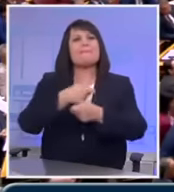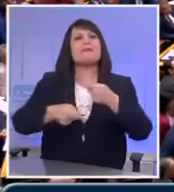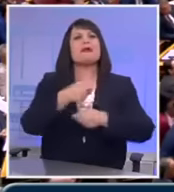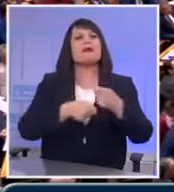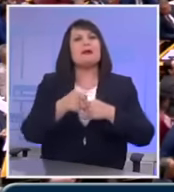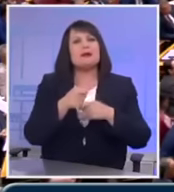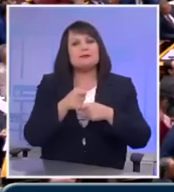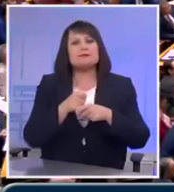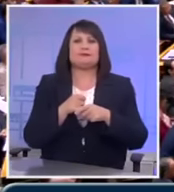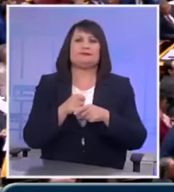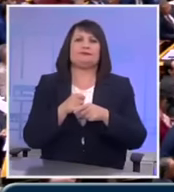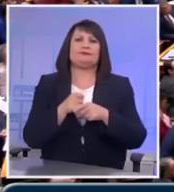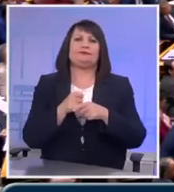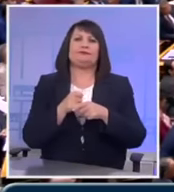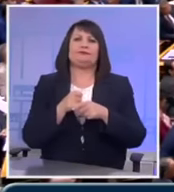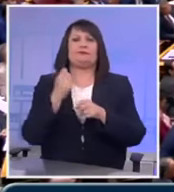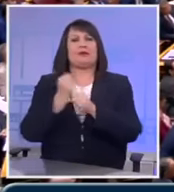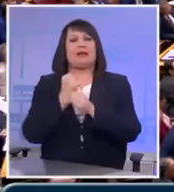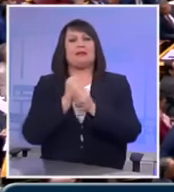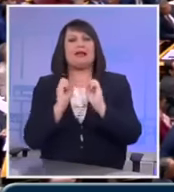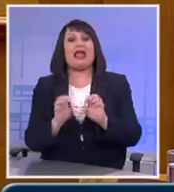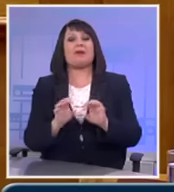επιχειρήσεις για την επαγγελματική